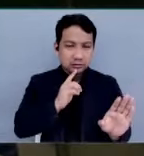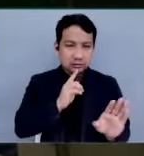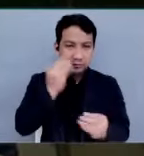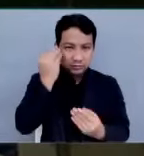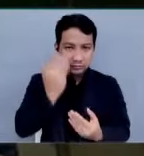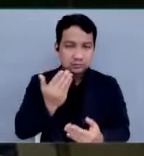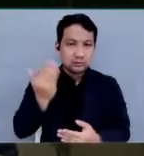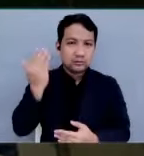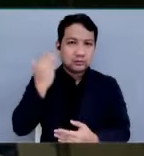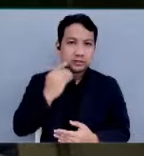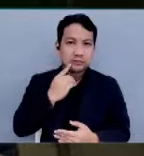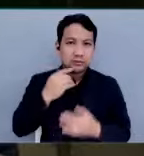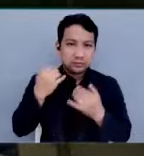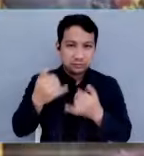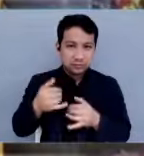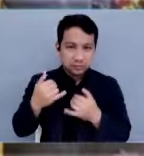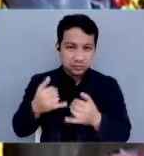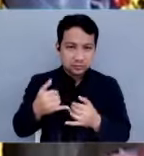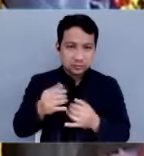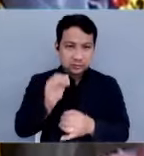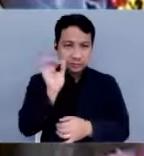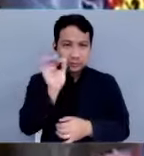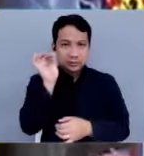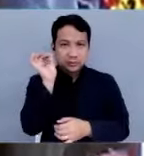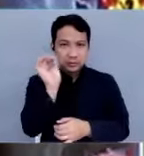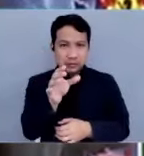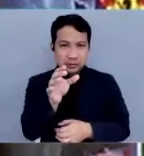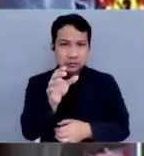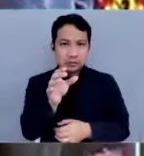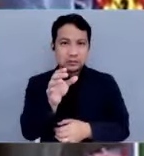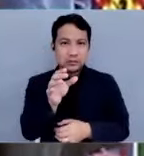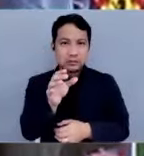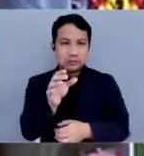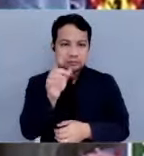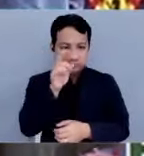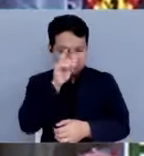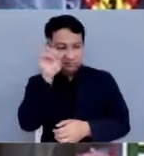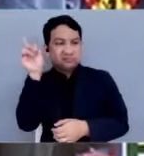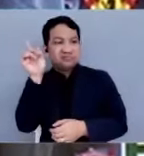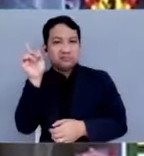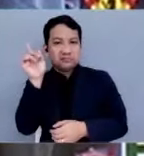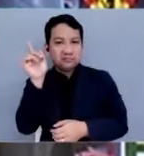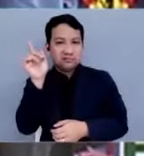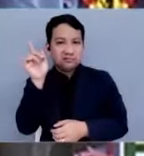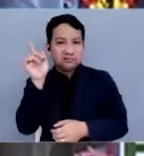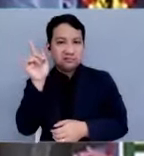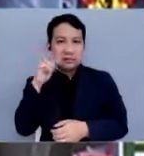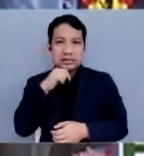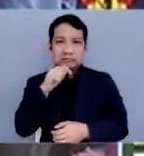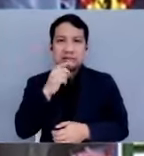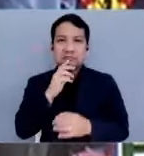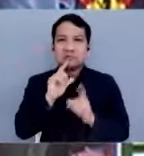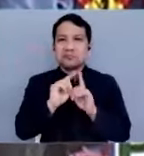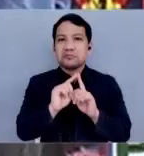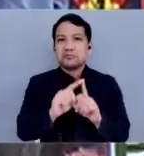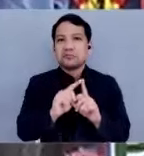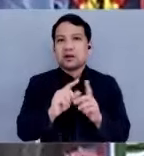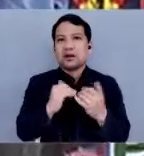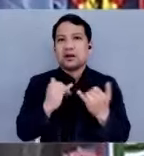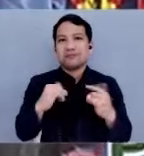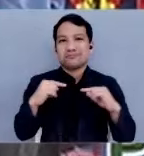nooy naglalaro lang daw ng darts. Nagtaray dun sa victim at nagsabi ng hindi maganda. So nagkaroon sila ng